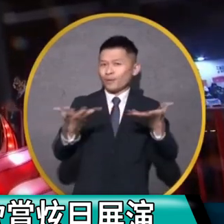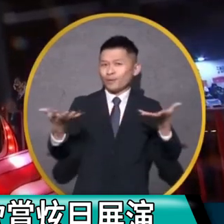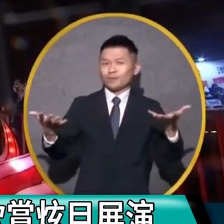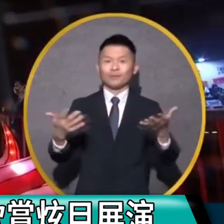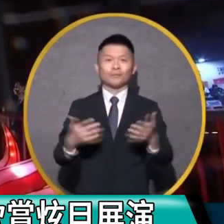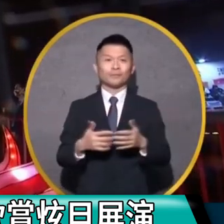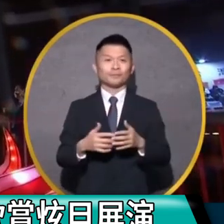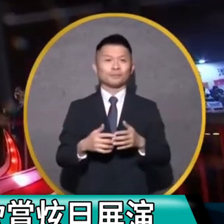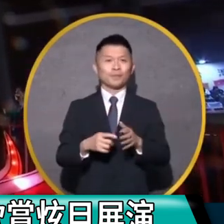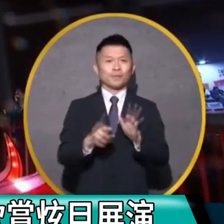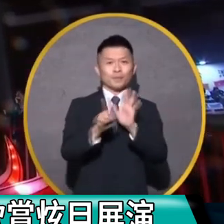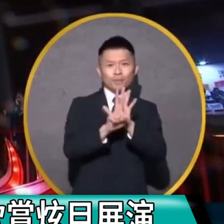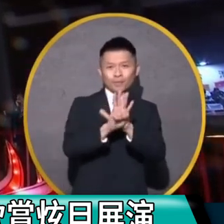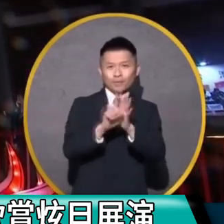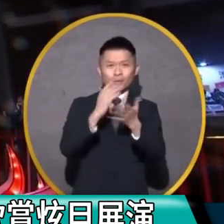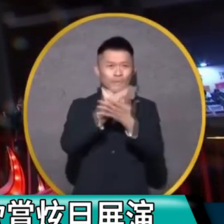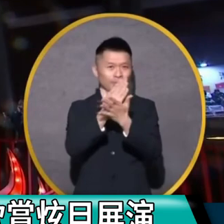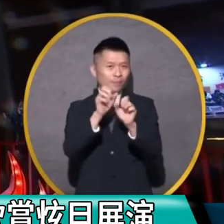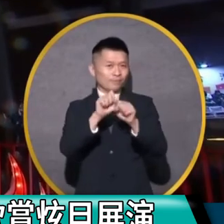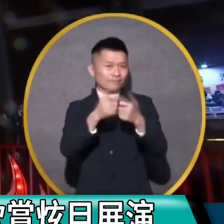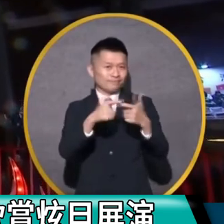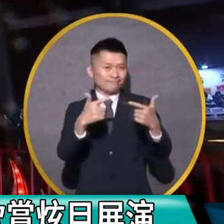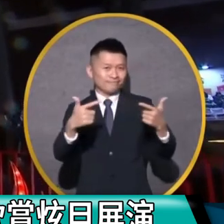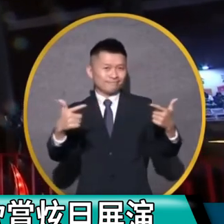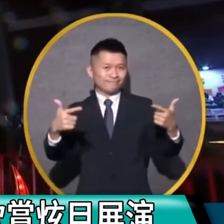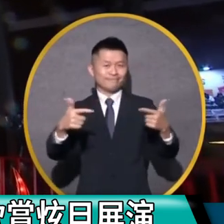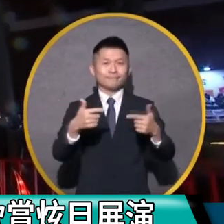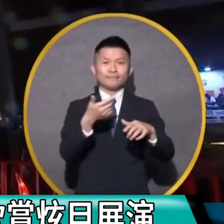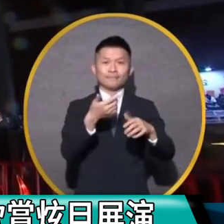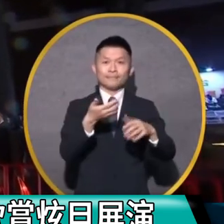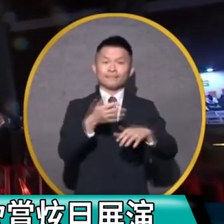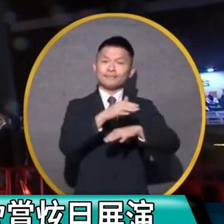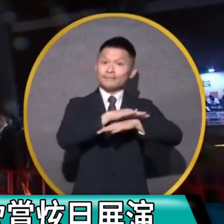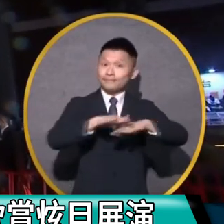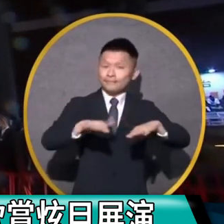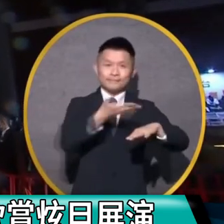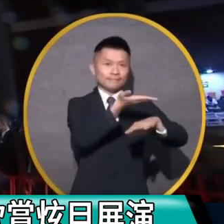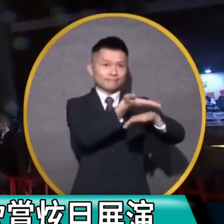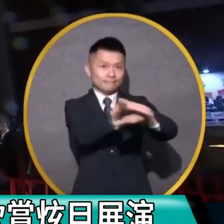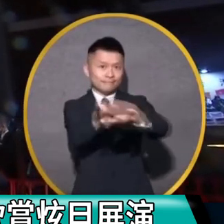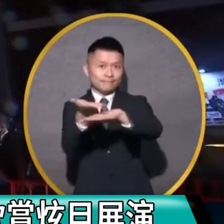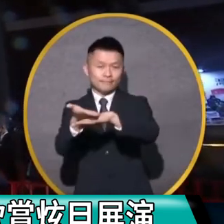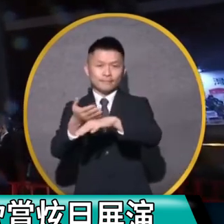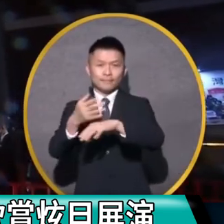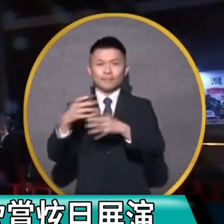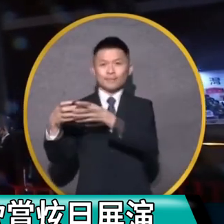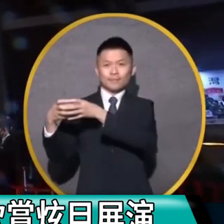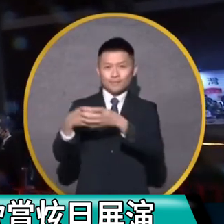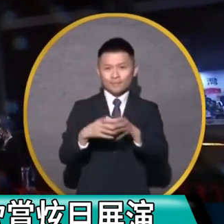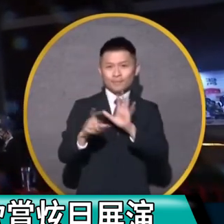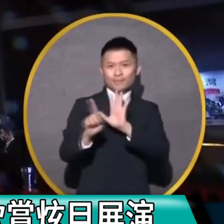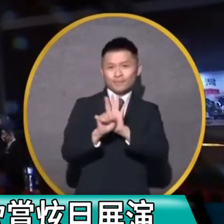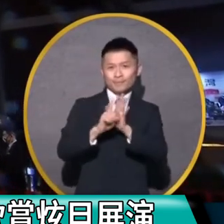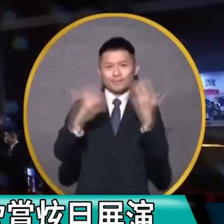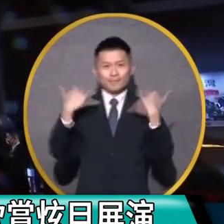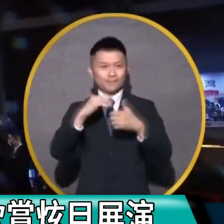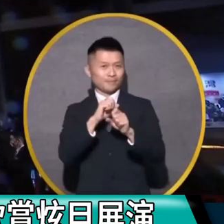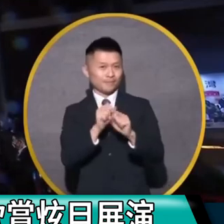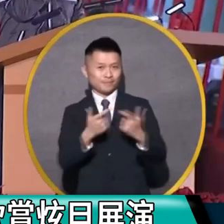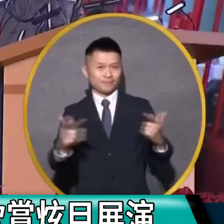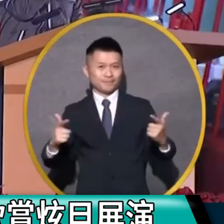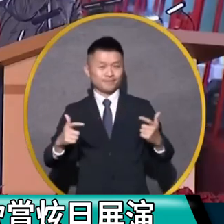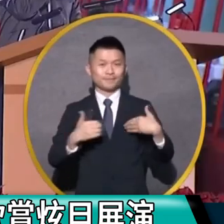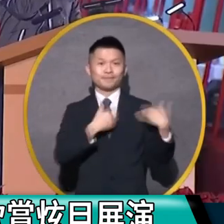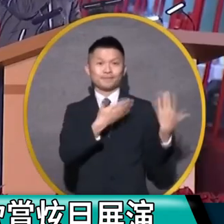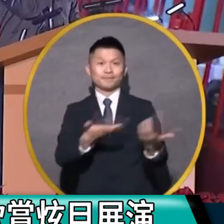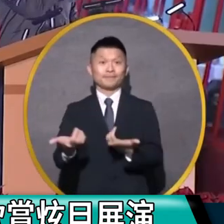富多元精彩的静态展出以及动态表演，欢迎所有的台北